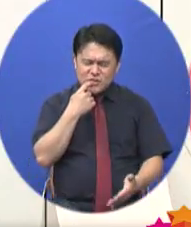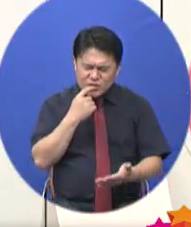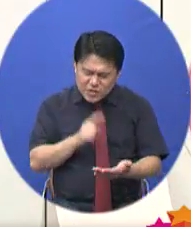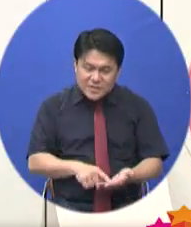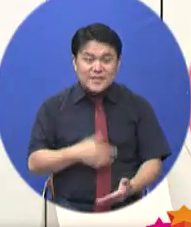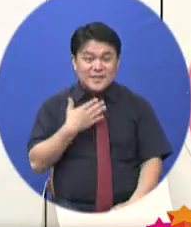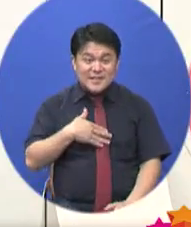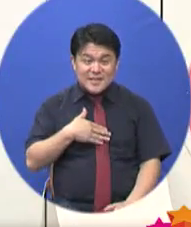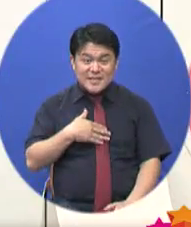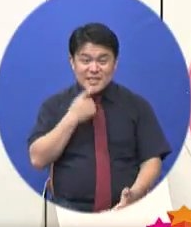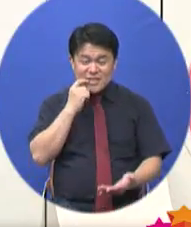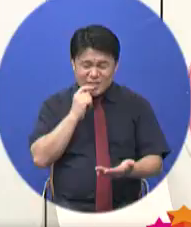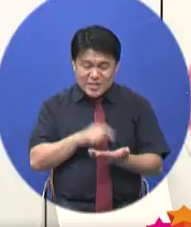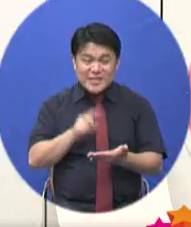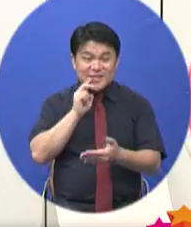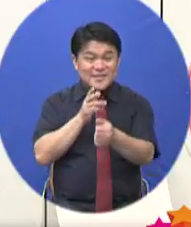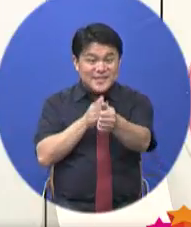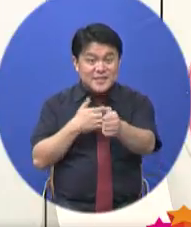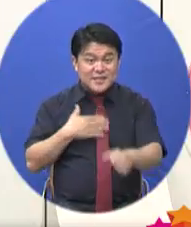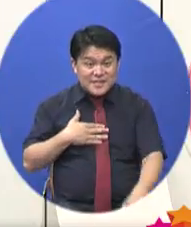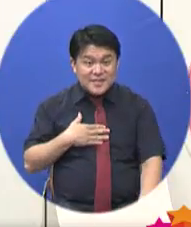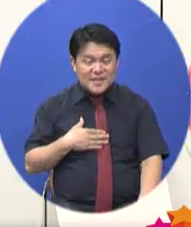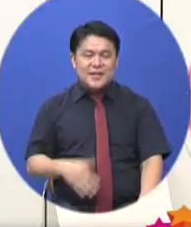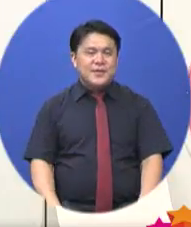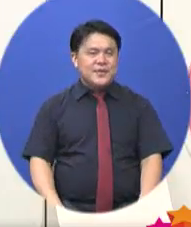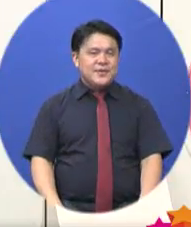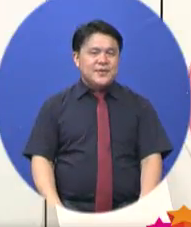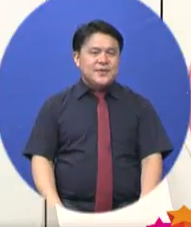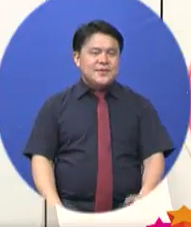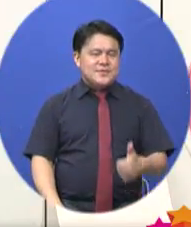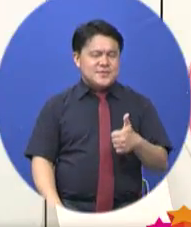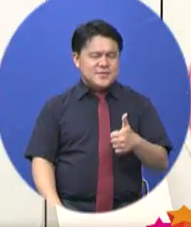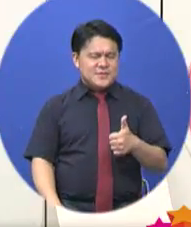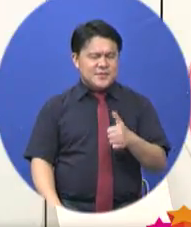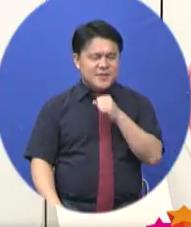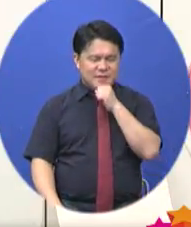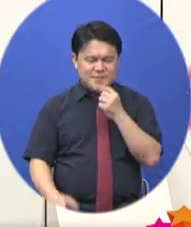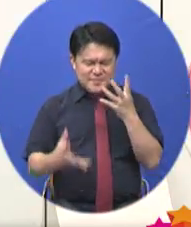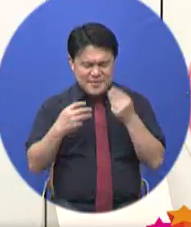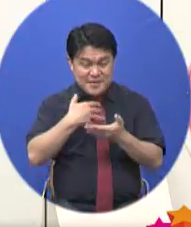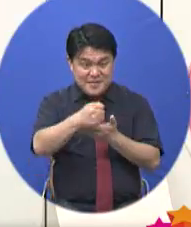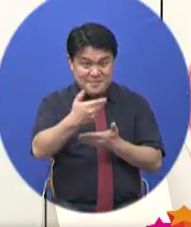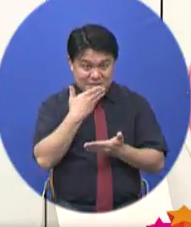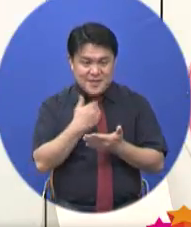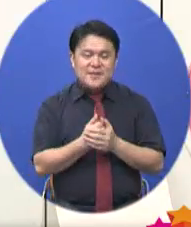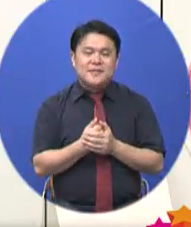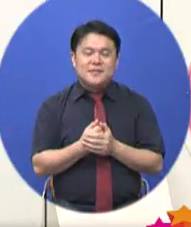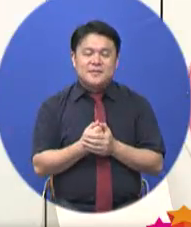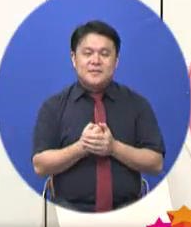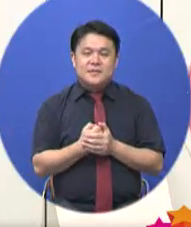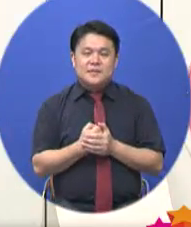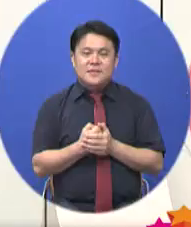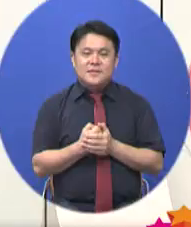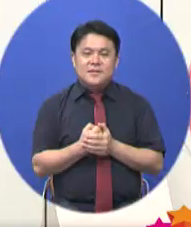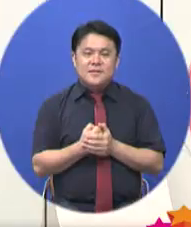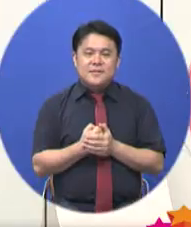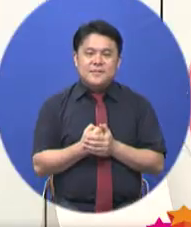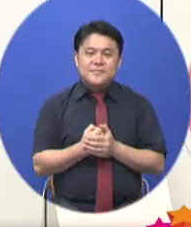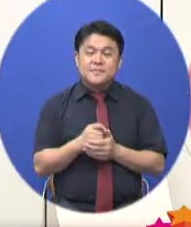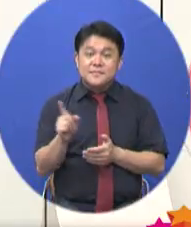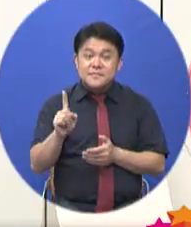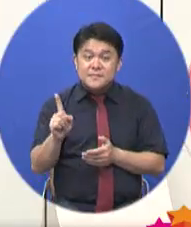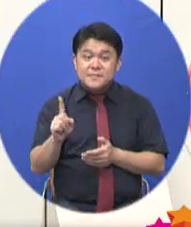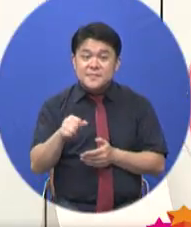노래니까 쉽게 쉽게 하시면 아마 기가 막힌 점수도 나올 뿐더러 근데 사실 말은 바로